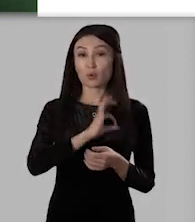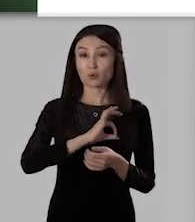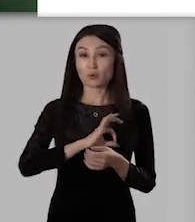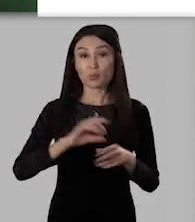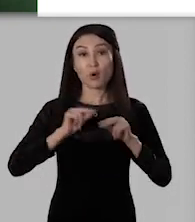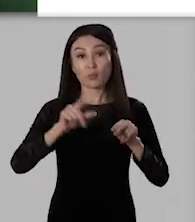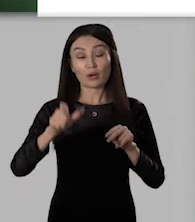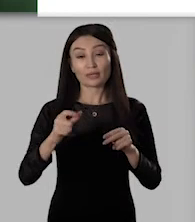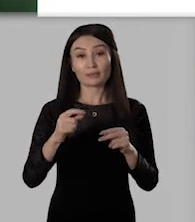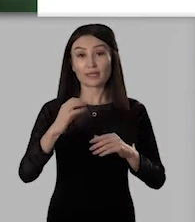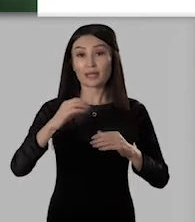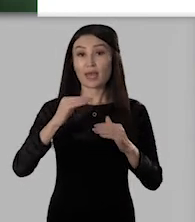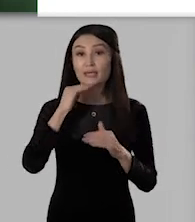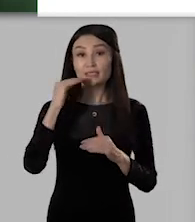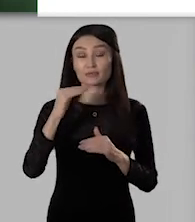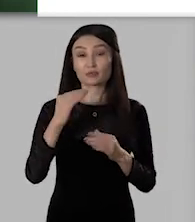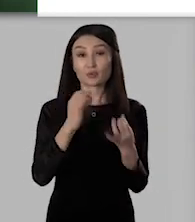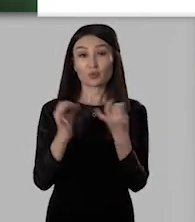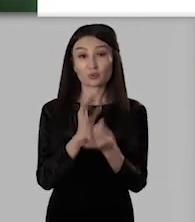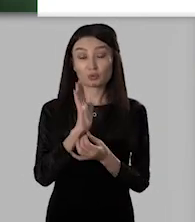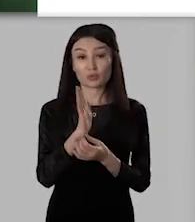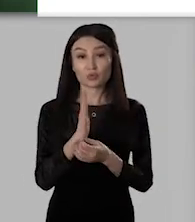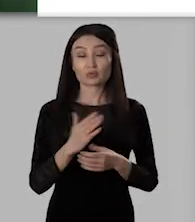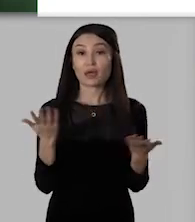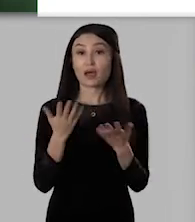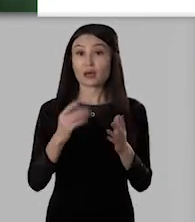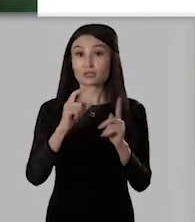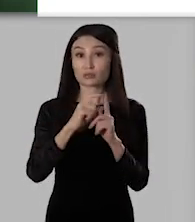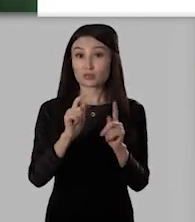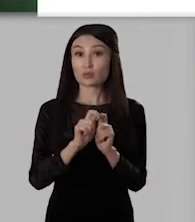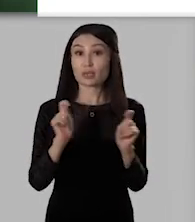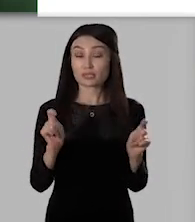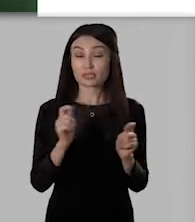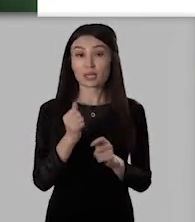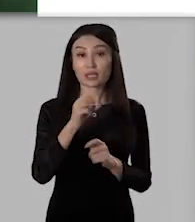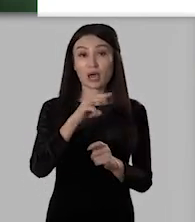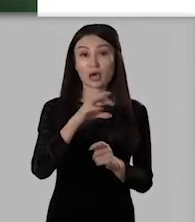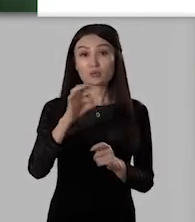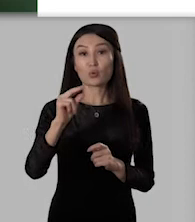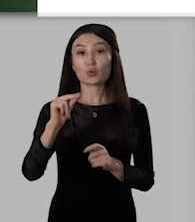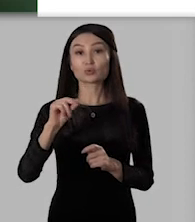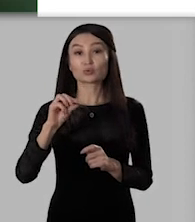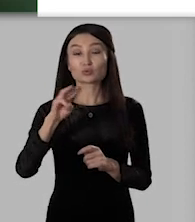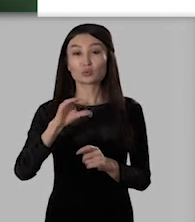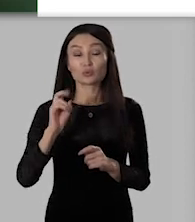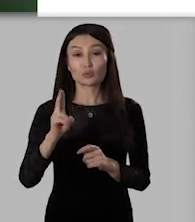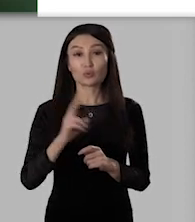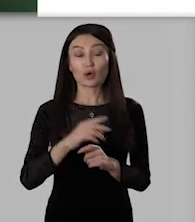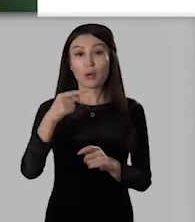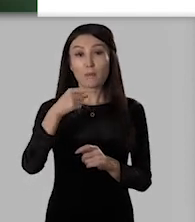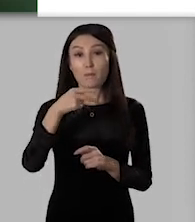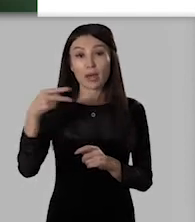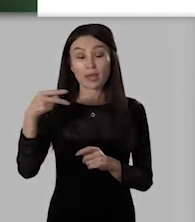сүйлөшөбүз. Атооштук баяндоочтор кайсы сөздөр менен жасалат? Мугалим болуу үчүн кайсы